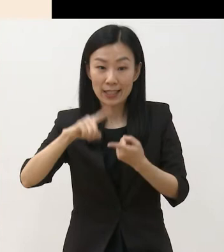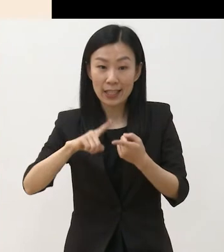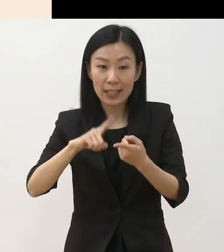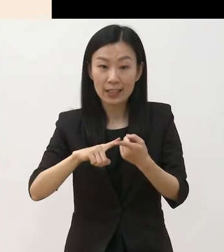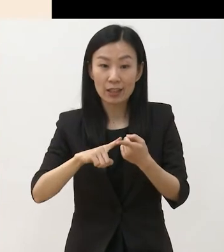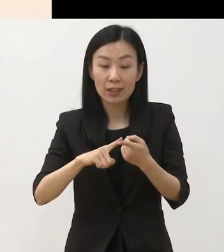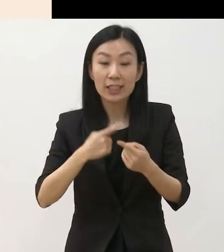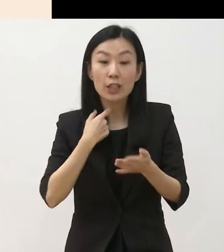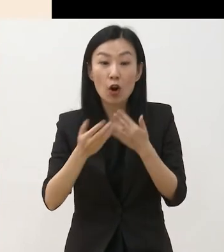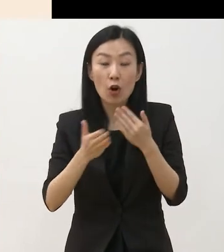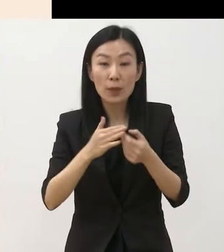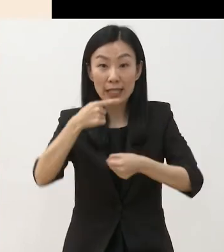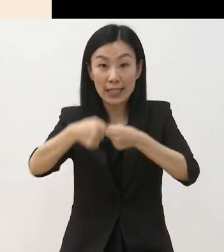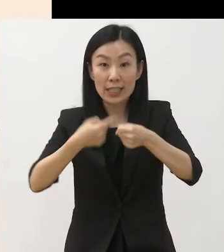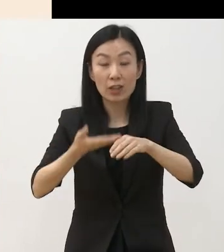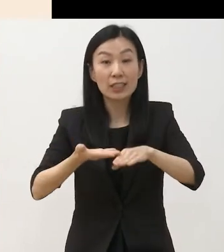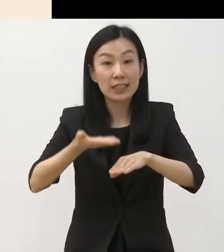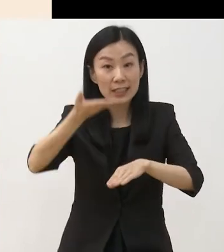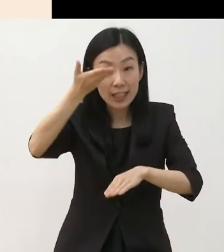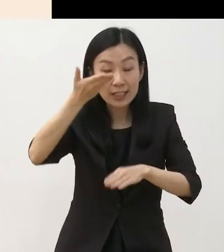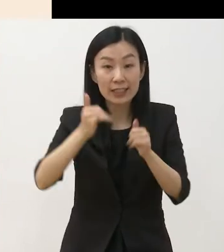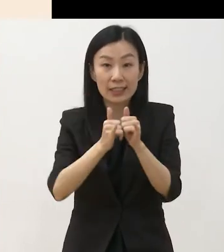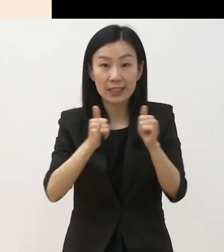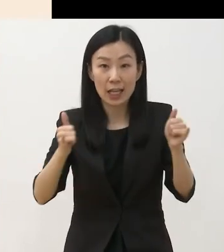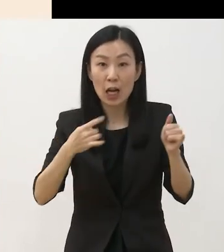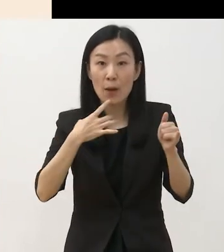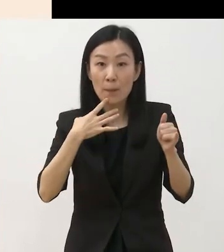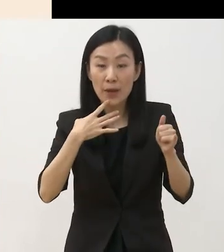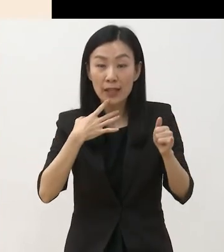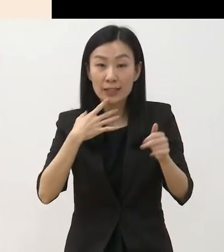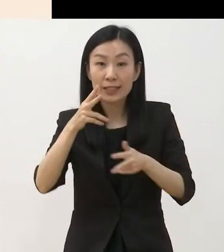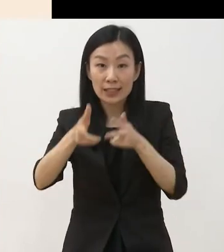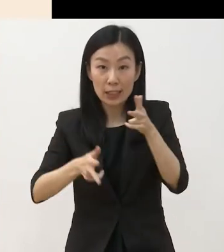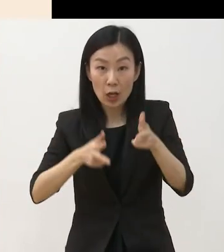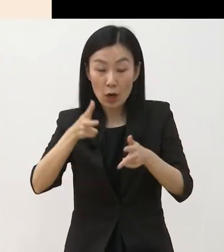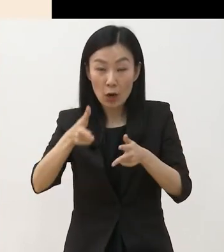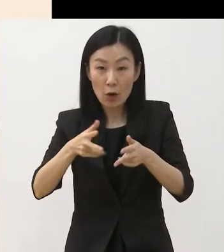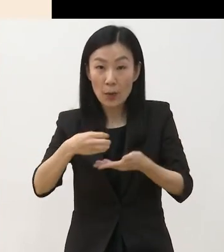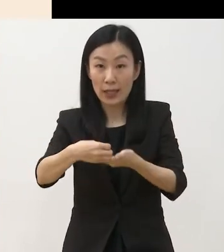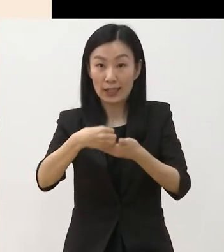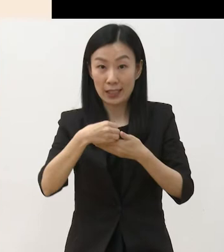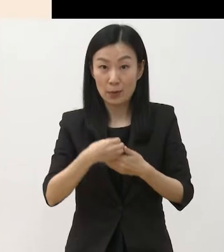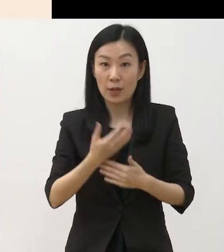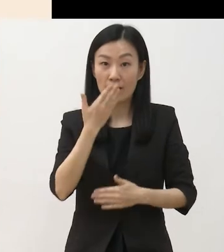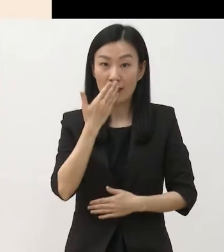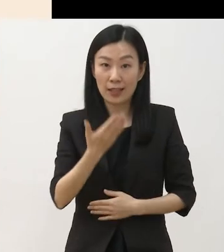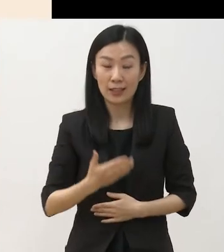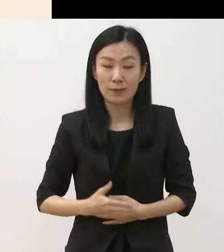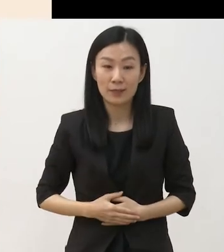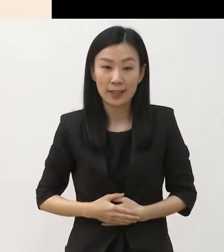경력이 1년 이상인 분들에 한해서 사업들을 진행하고 있습니다.